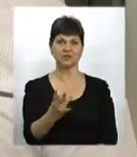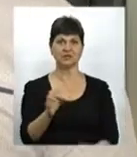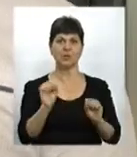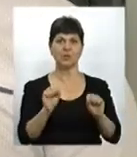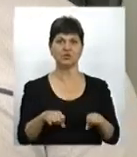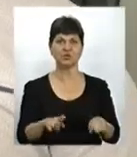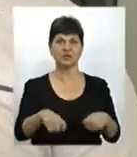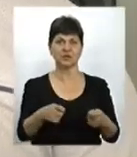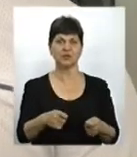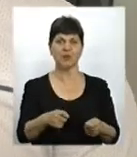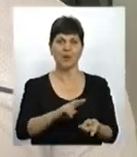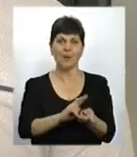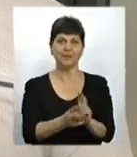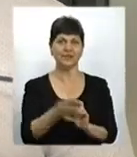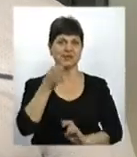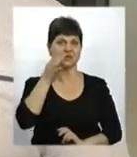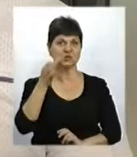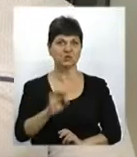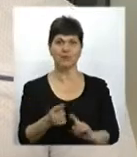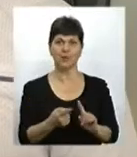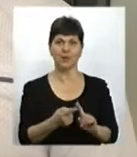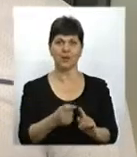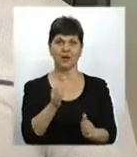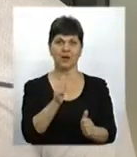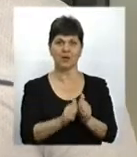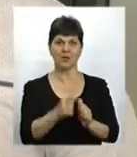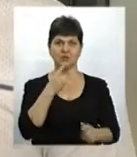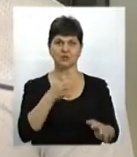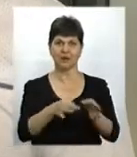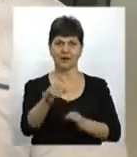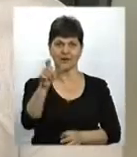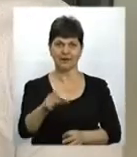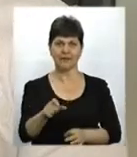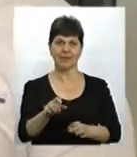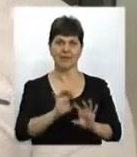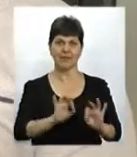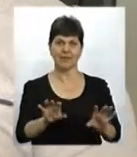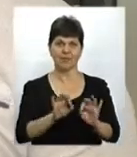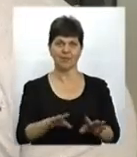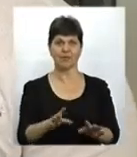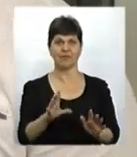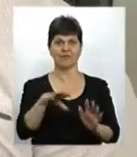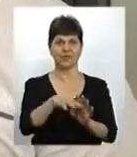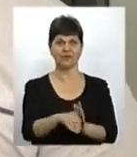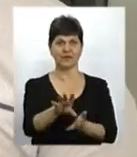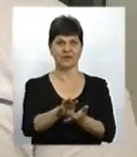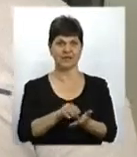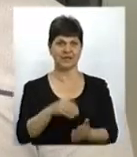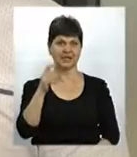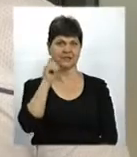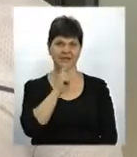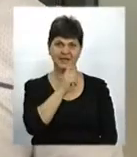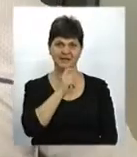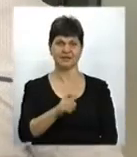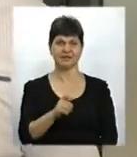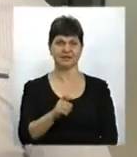можливість обмінятися досвідом. По-перше, кожен радник між собою комунікує, по-друге, подивитися, що вже впроваджено, наприклад, в Вінниці, і